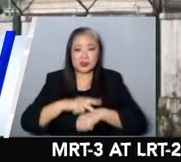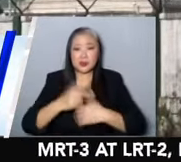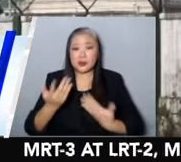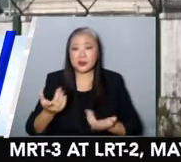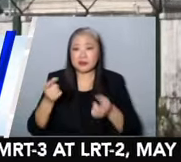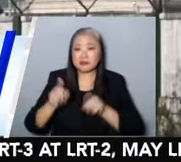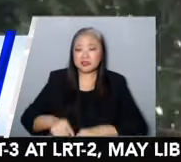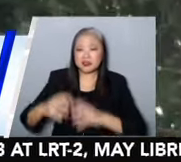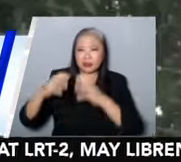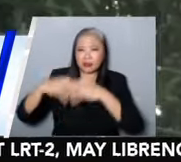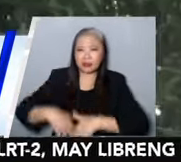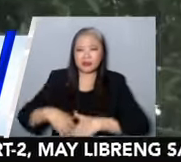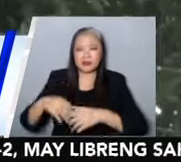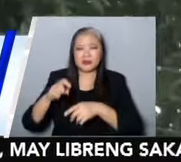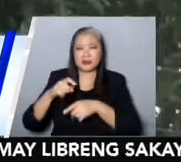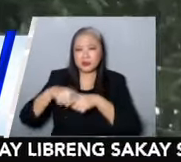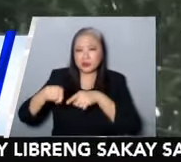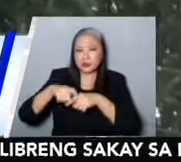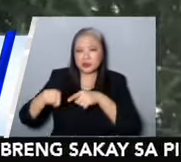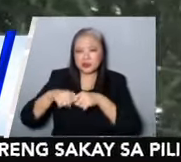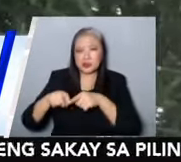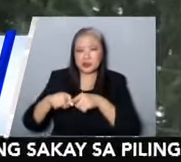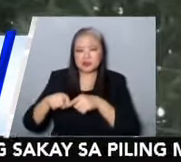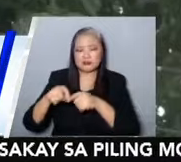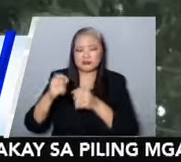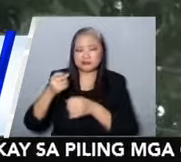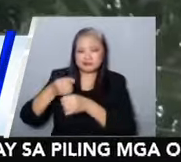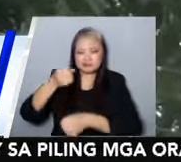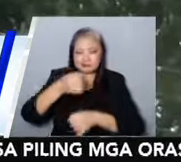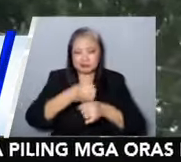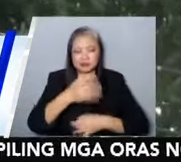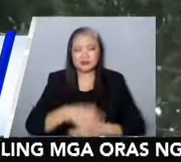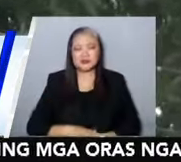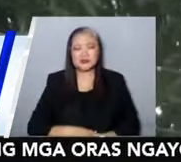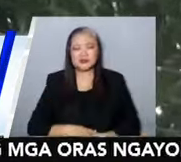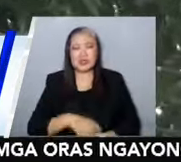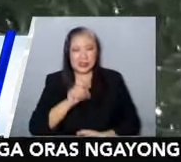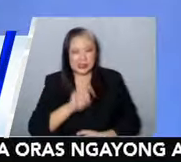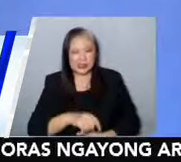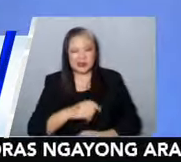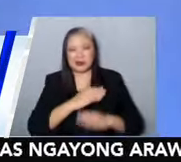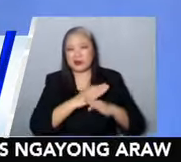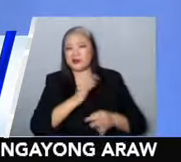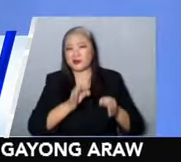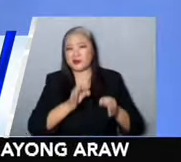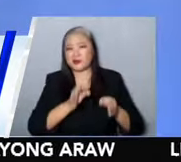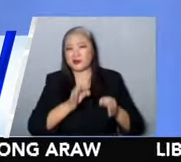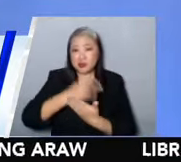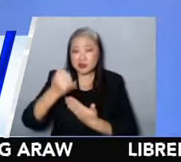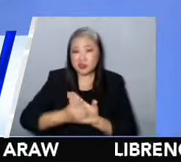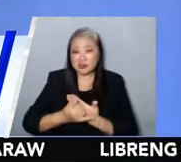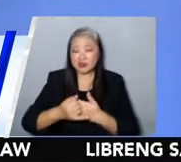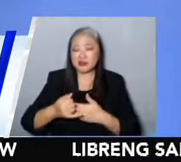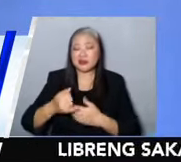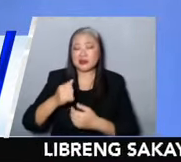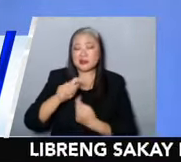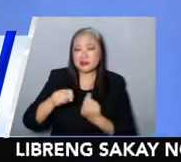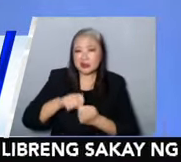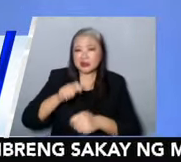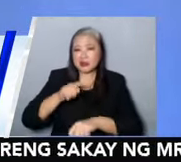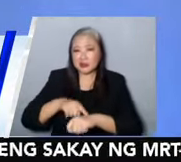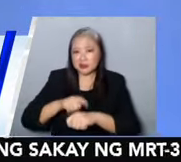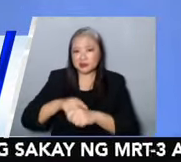doon. Bagay na naiwasan daw sana kung natapos sa takdang panahon ng proyekto. Kaya naman sa kanyang talumpati,